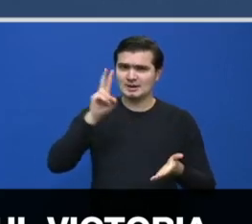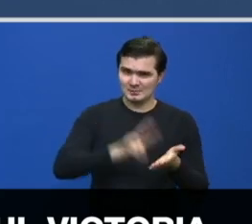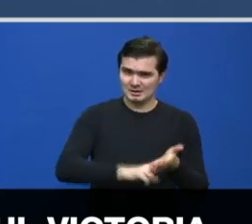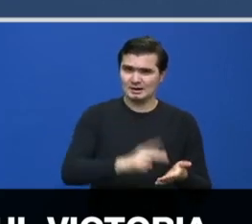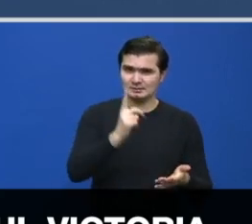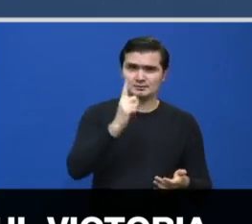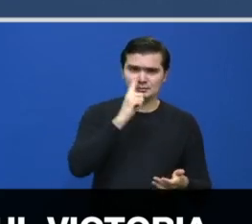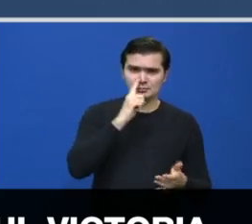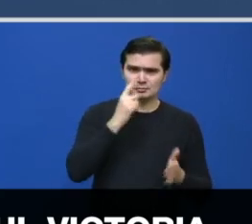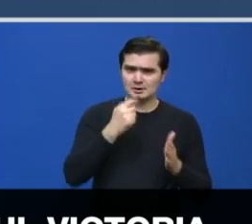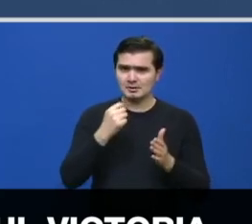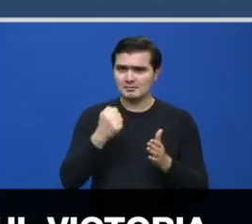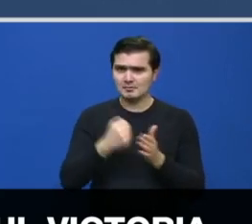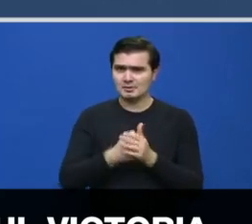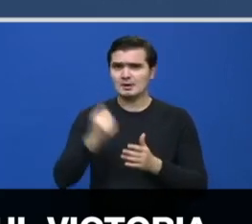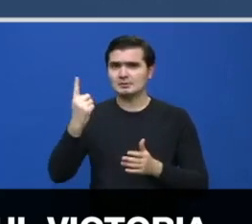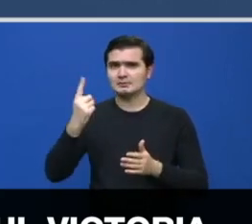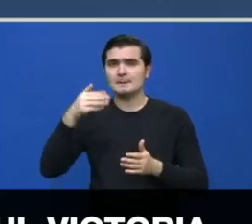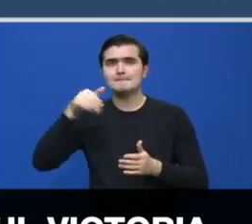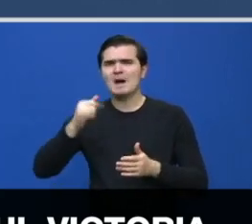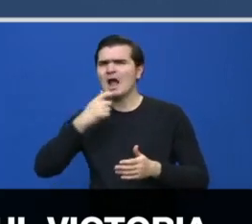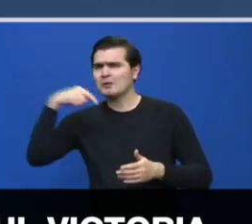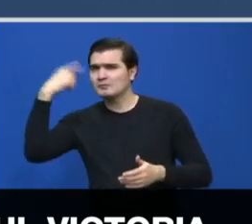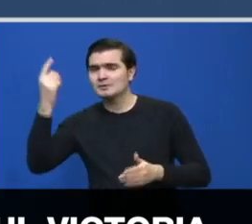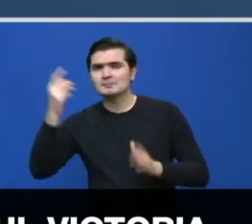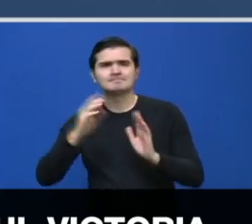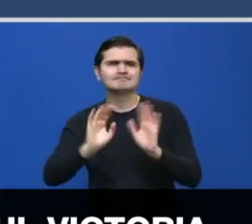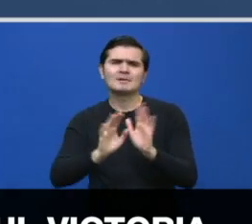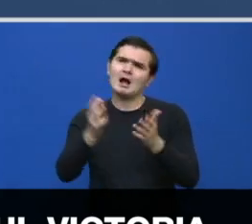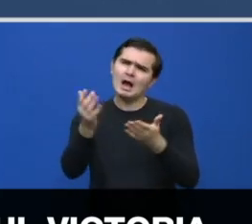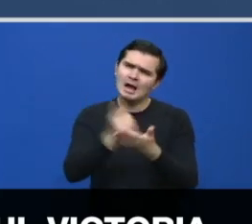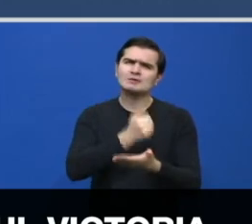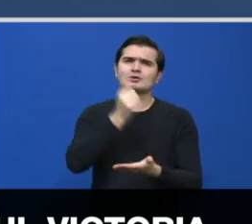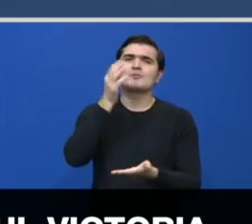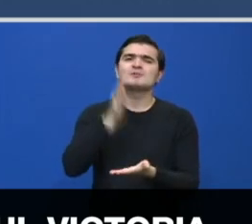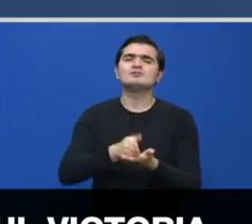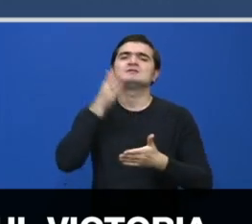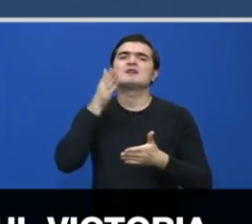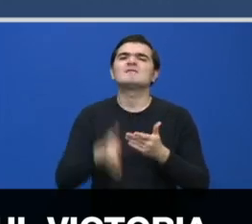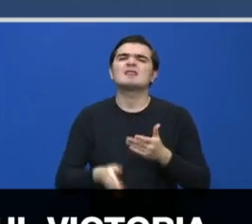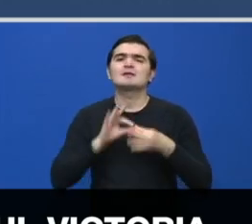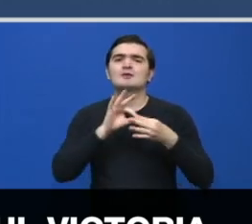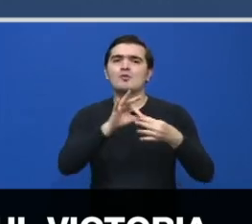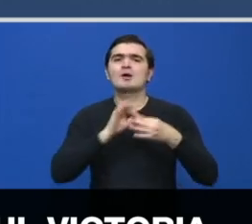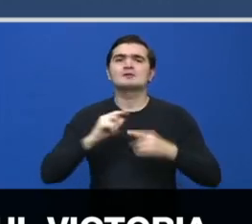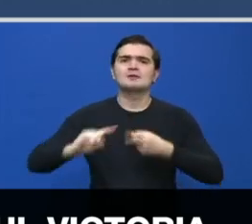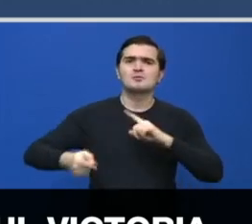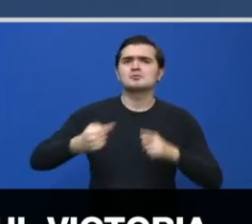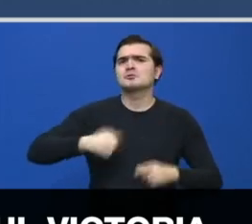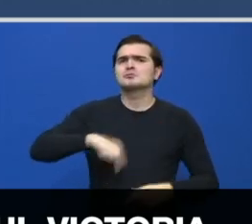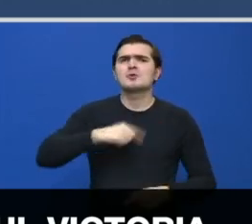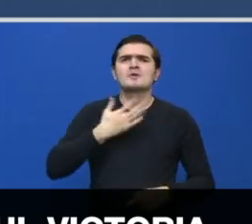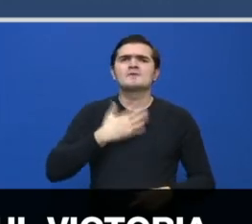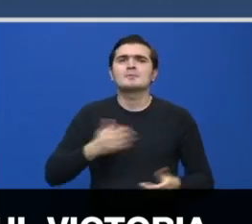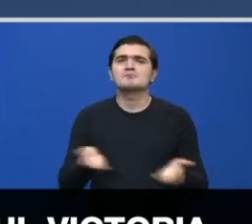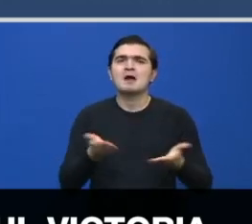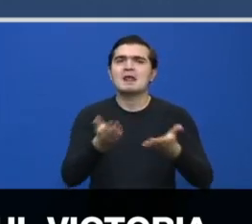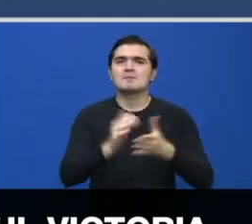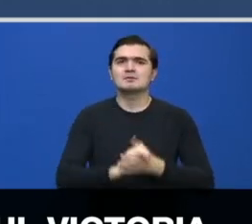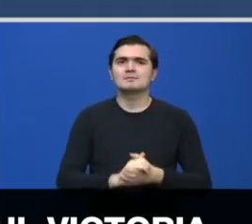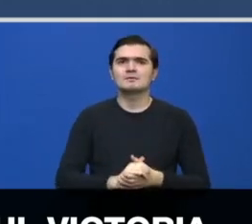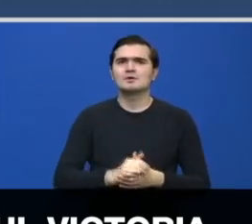la 1 mai? Haideți să fie luată decizia finală în coaliția politică. Noi ne dorim cât mai repede. Din câte știu eu, nu am fost la